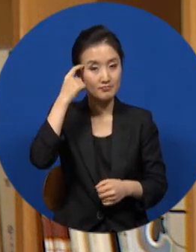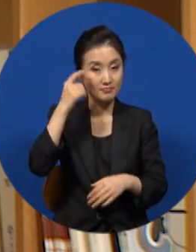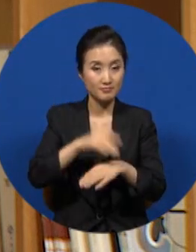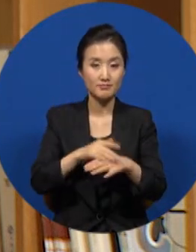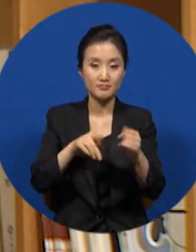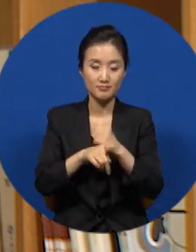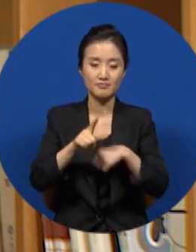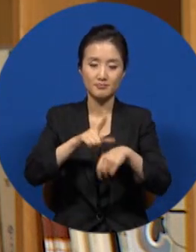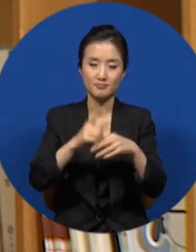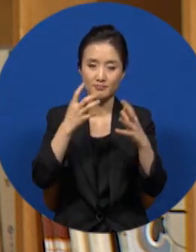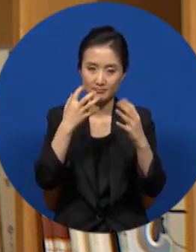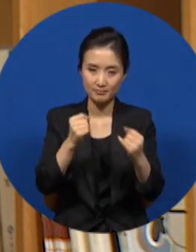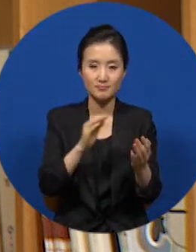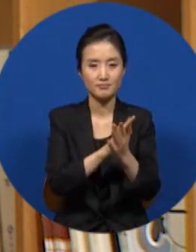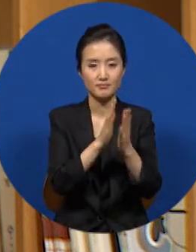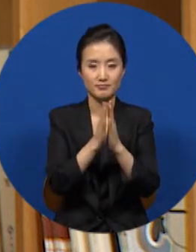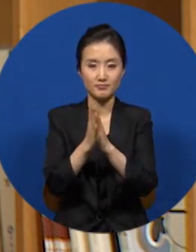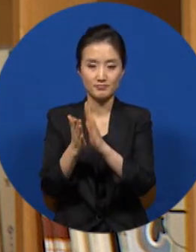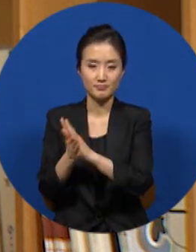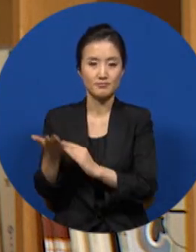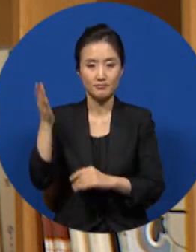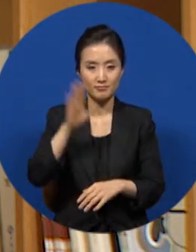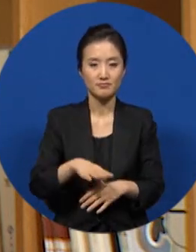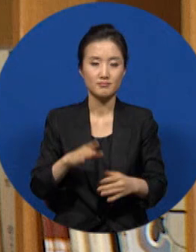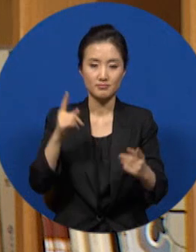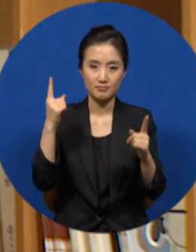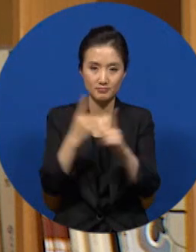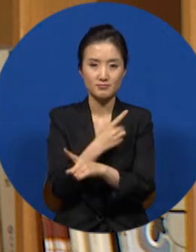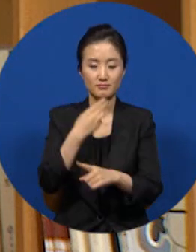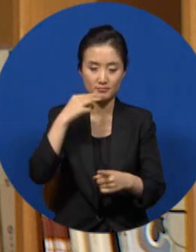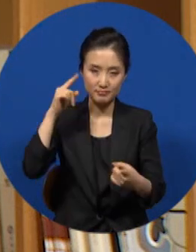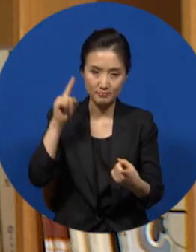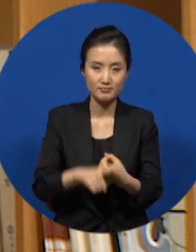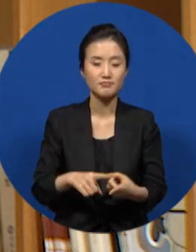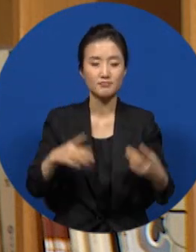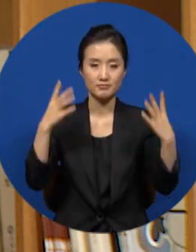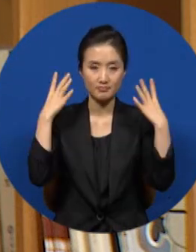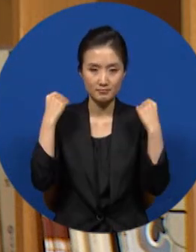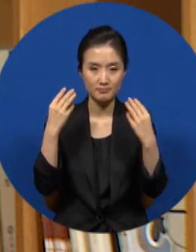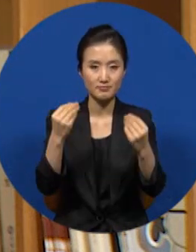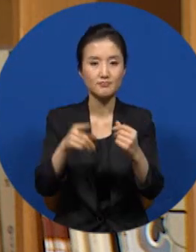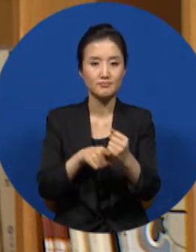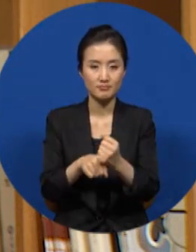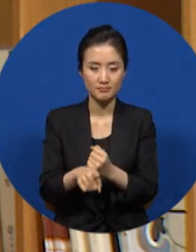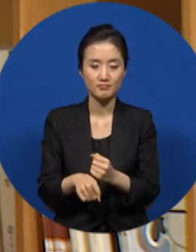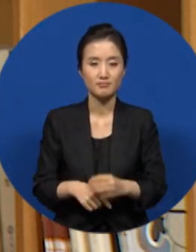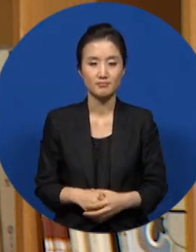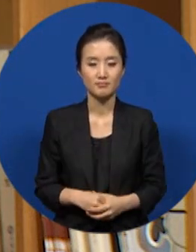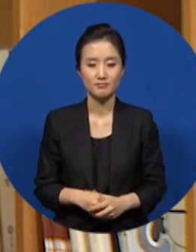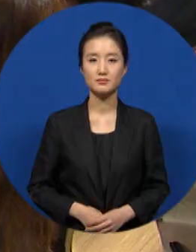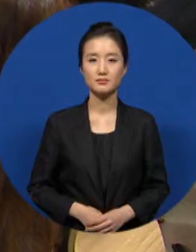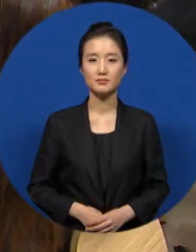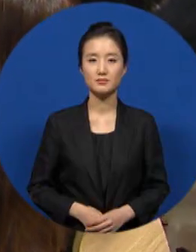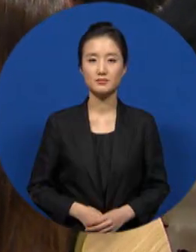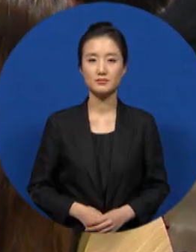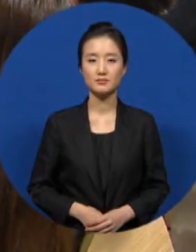지혜의 얘기들을 묶어둔 것을 이제 경이라고 하고 그걸 풀어둔 것을 전이라고 해요. 그래서 경전이라지 않습니까? 경전에 나온